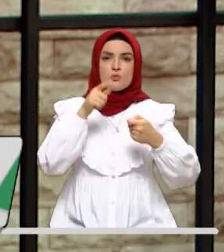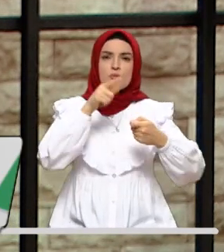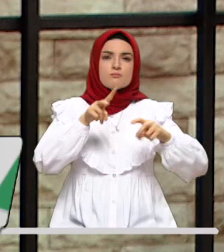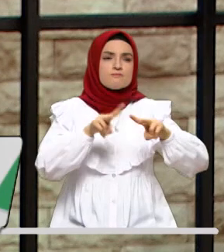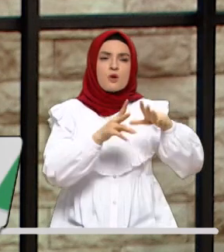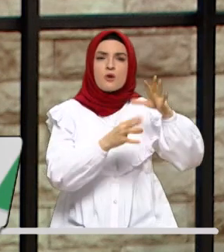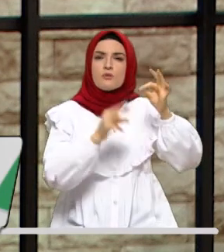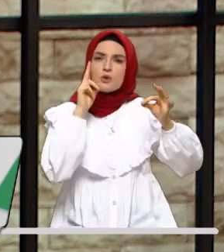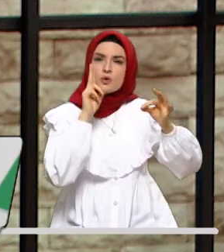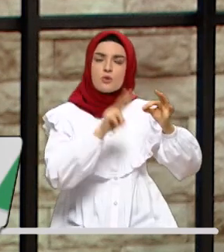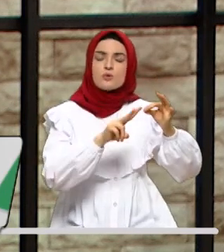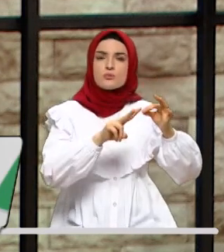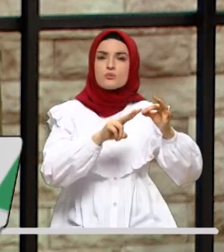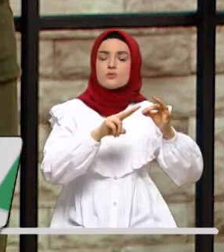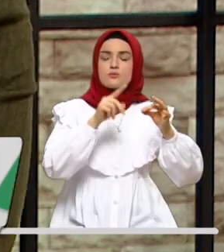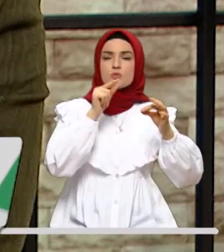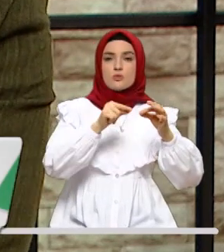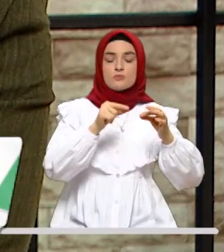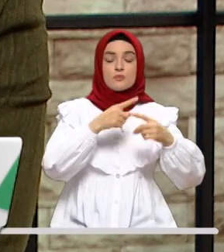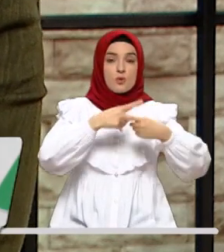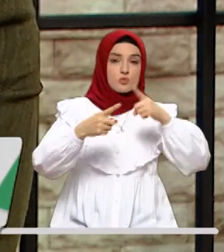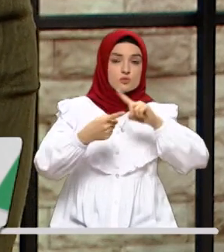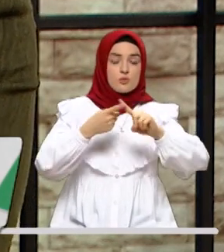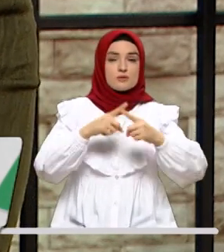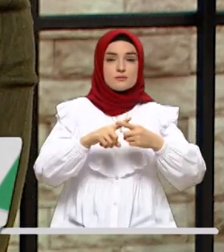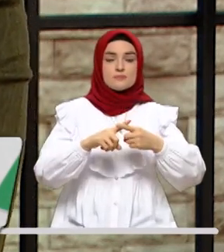Birinci Dünya Harbi'nde Mehmet Akif'i görüyoruz. Osmanlı'nın